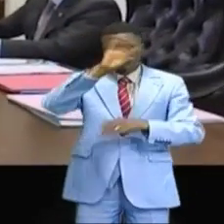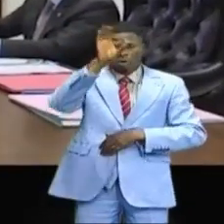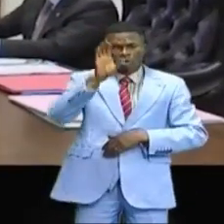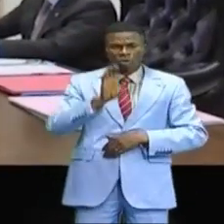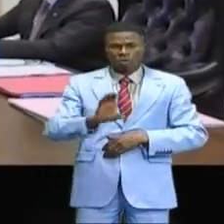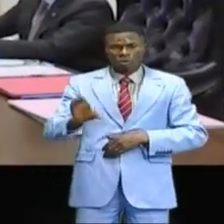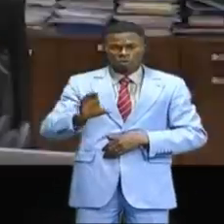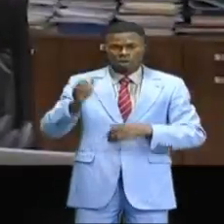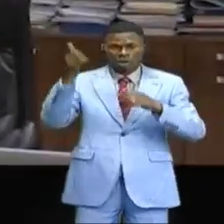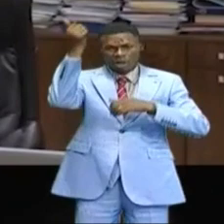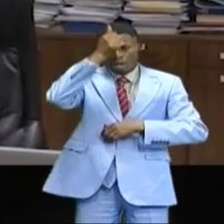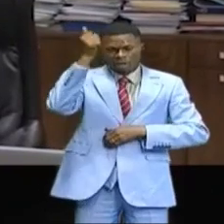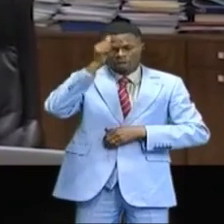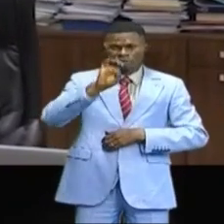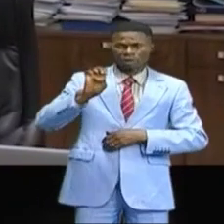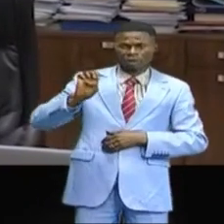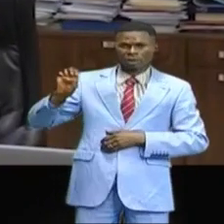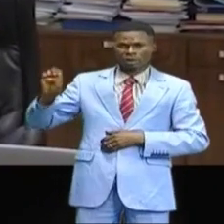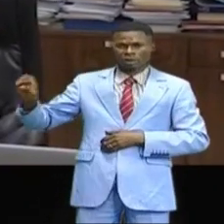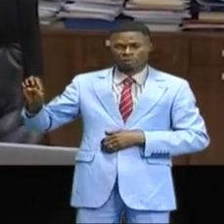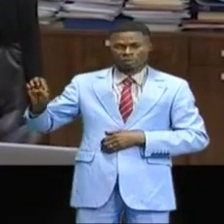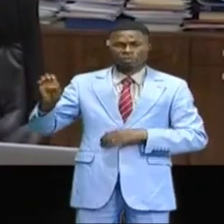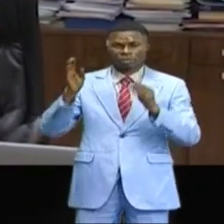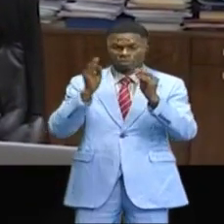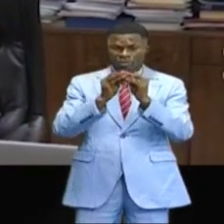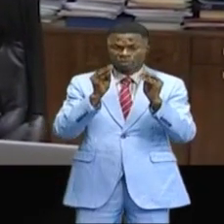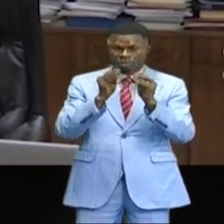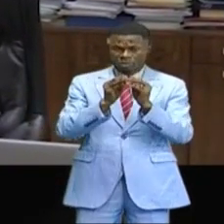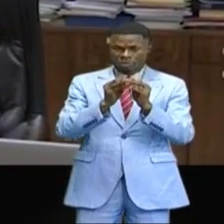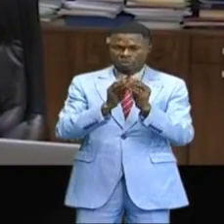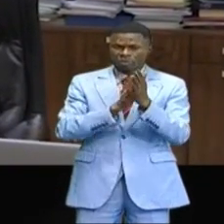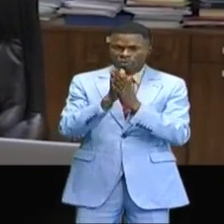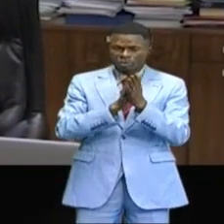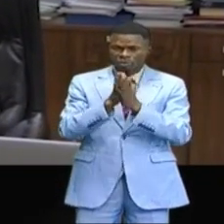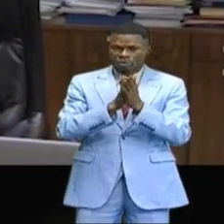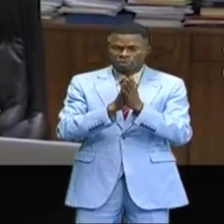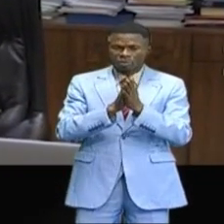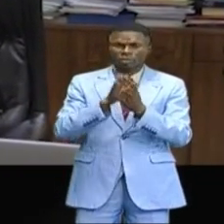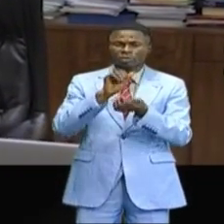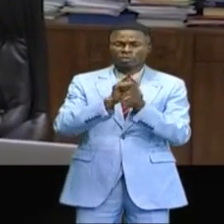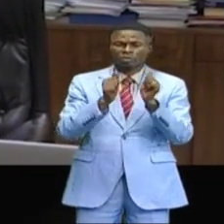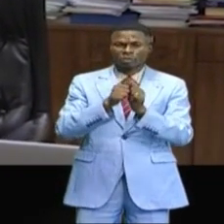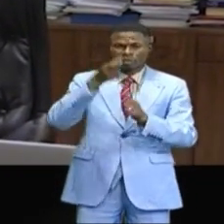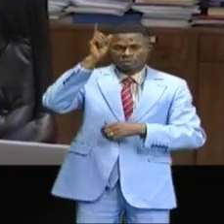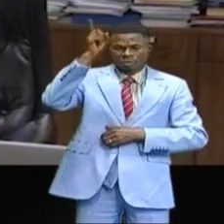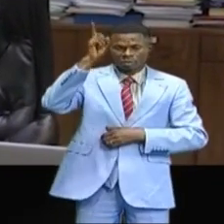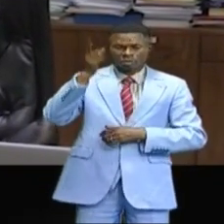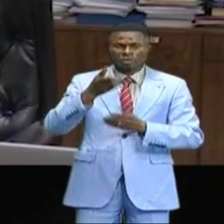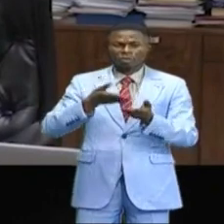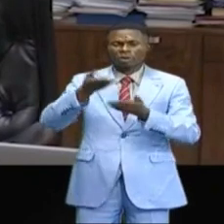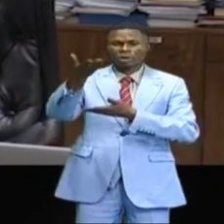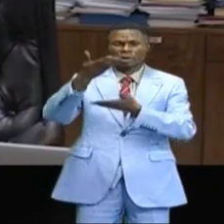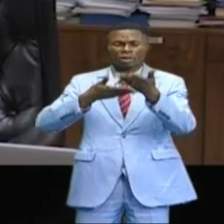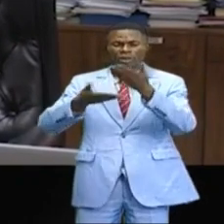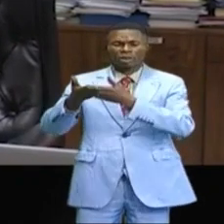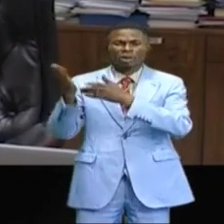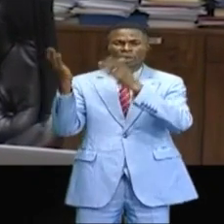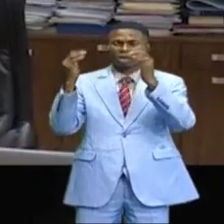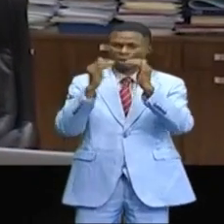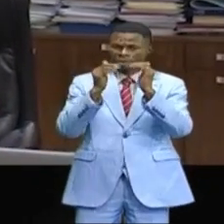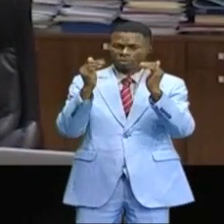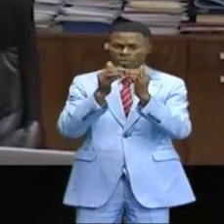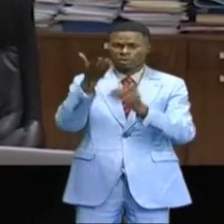de l'Afrique de l'Est. Ce sommet a été axé sur les thèmes centraux du marché commun dans le cadre du projet